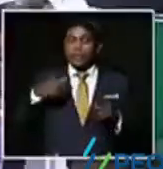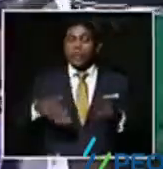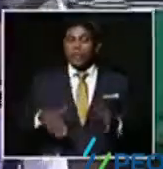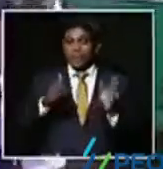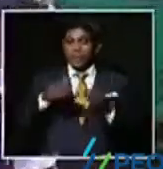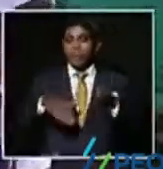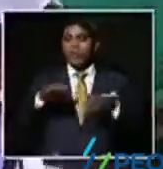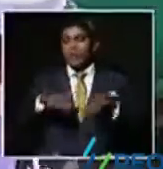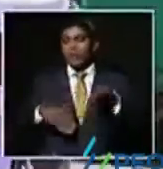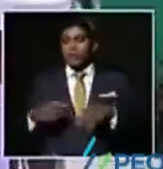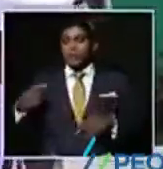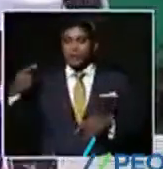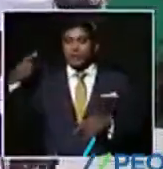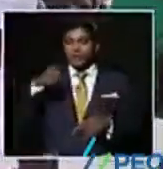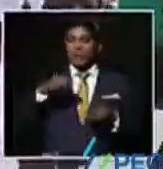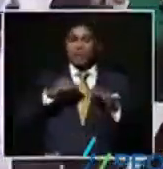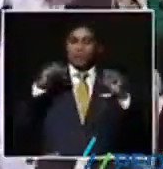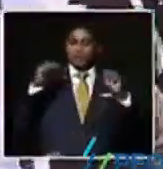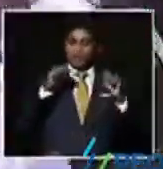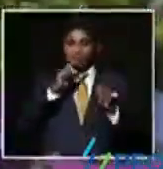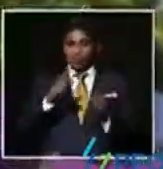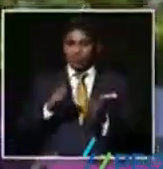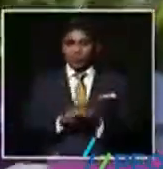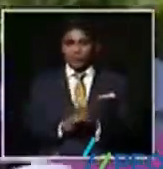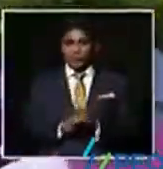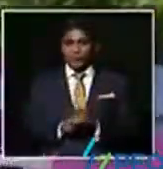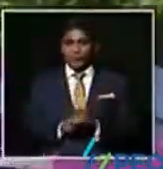පාගමනින් පැමිණ විරෝධය පළ කළා.